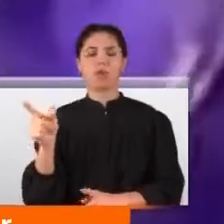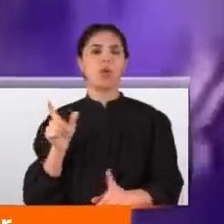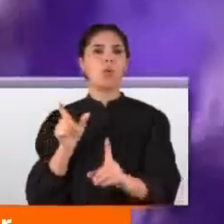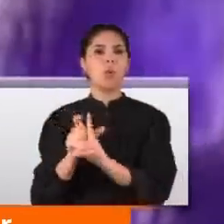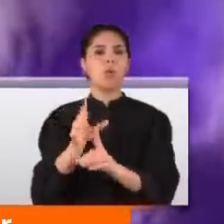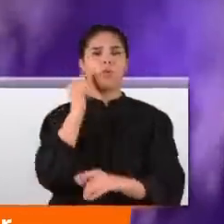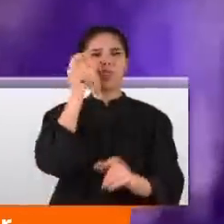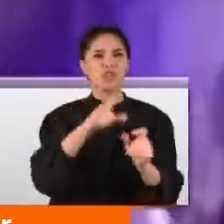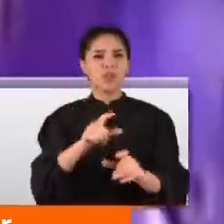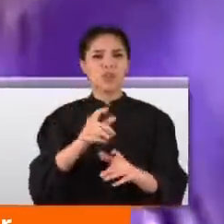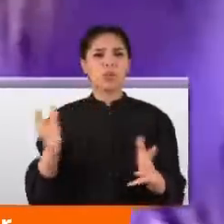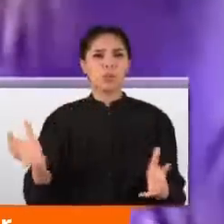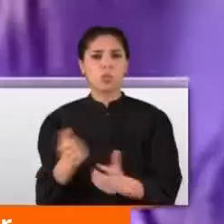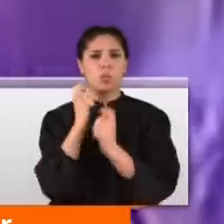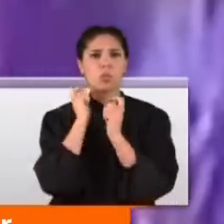kurtardı.